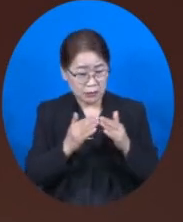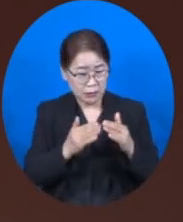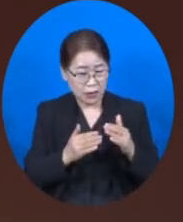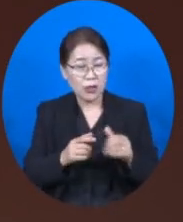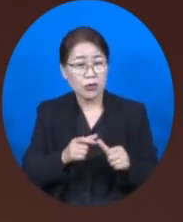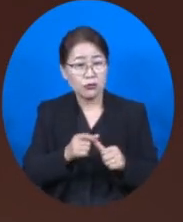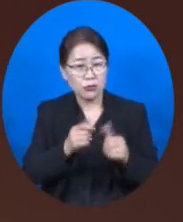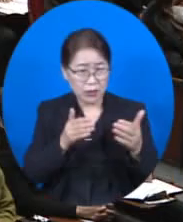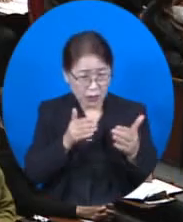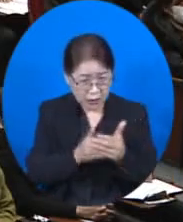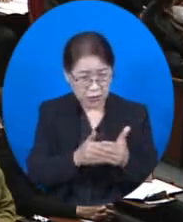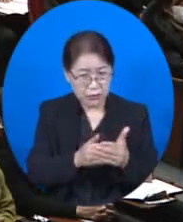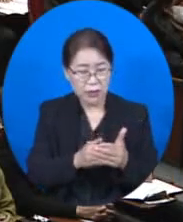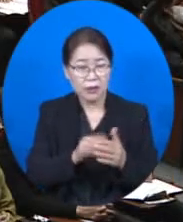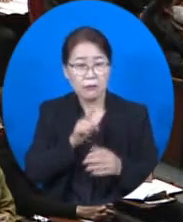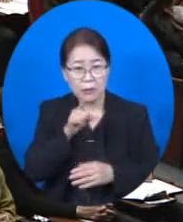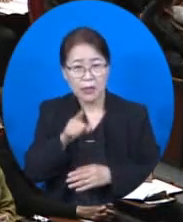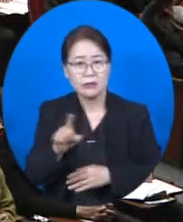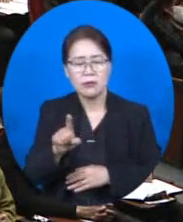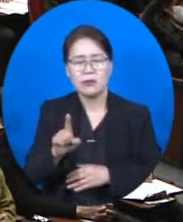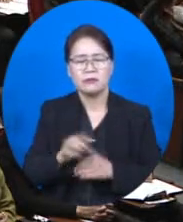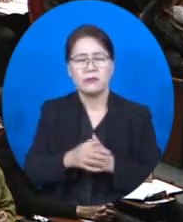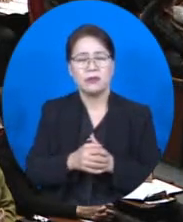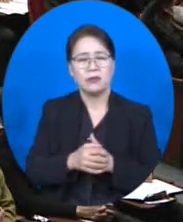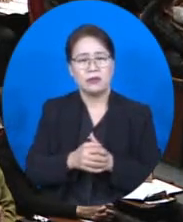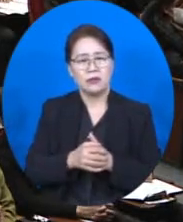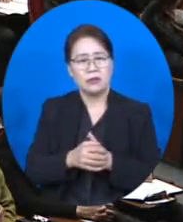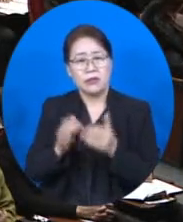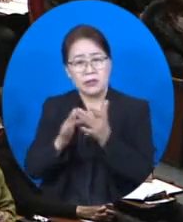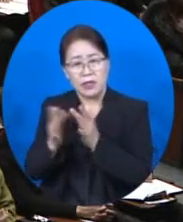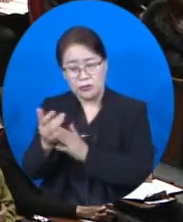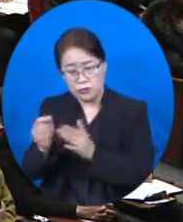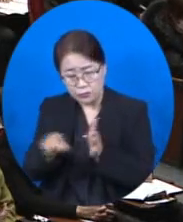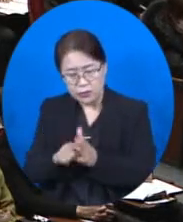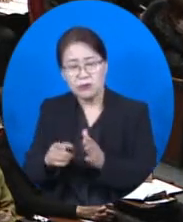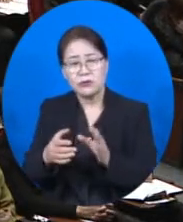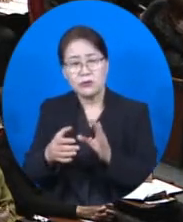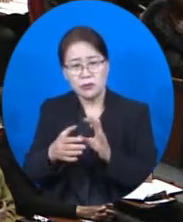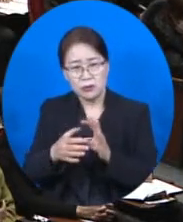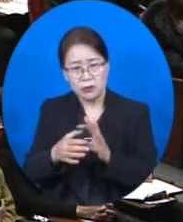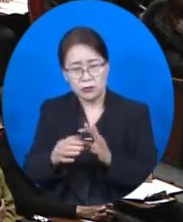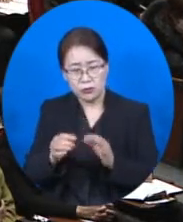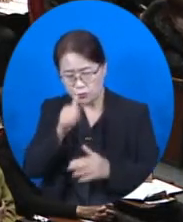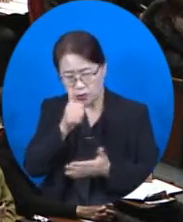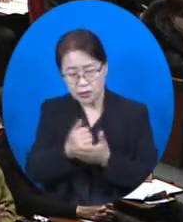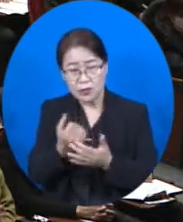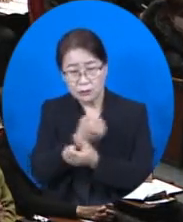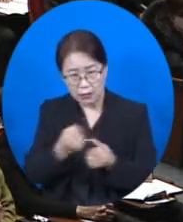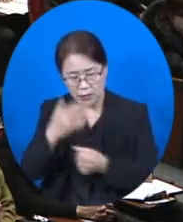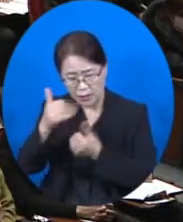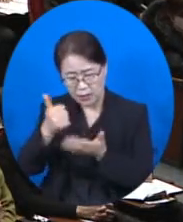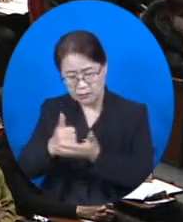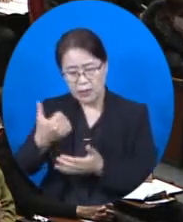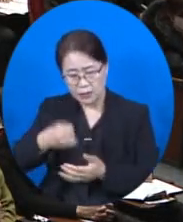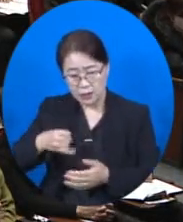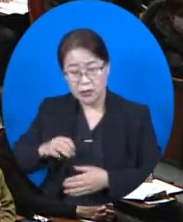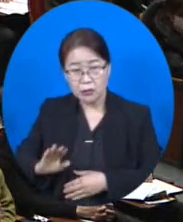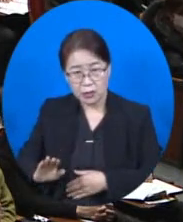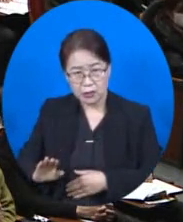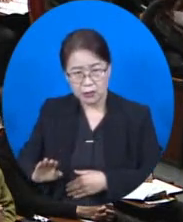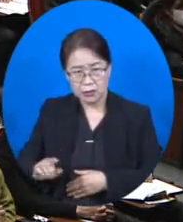말씀하셨습니다 그렇습니다 여러분 예수를 믿음으로 제사함을 받고 하나님의 자녀가 되는